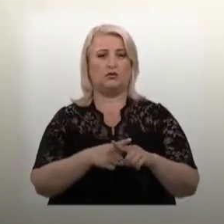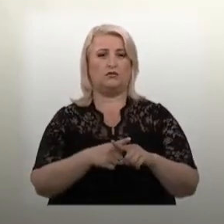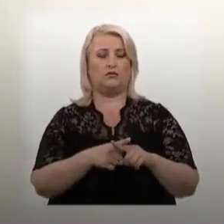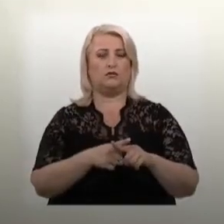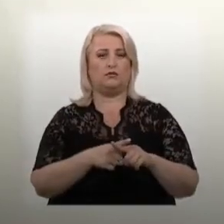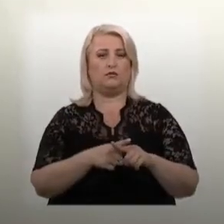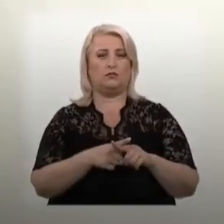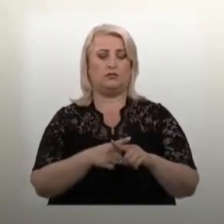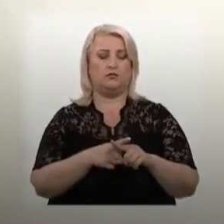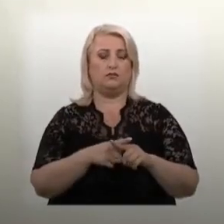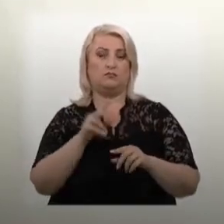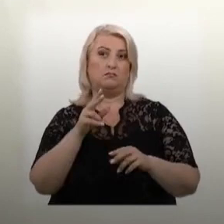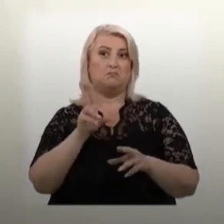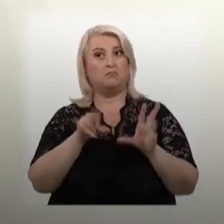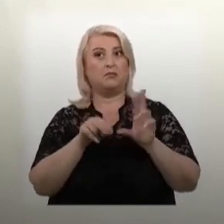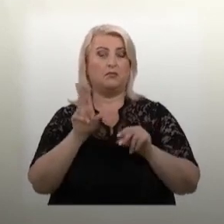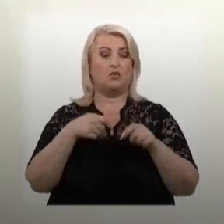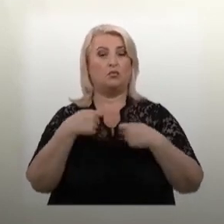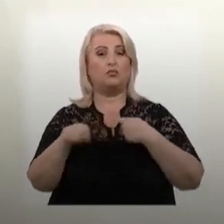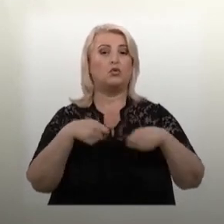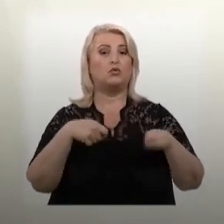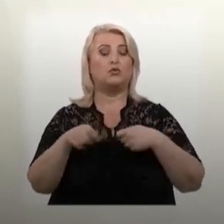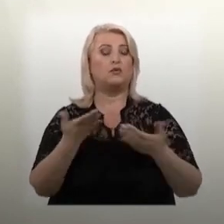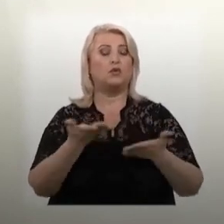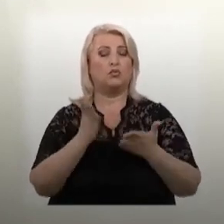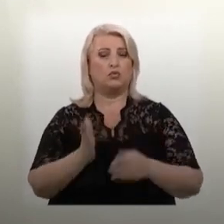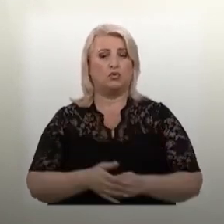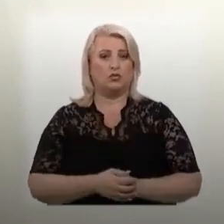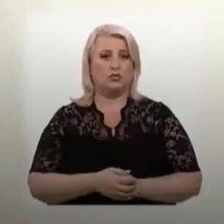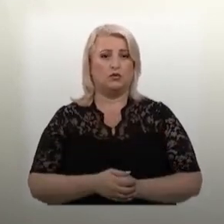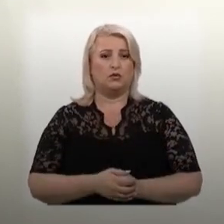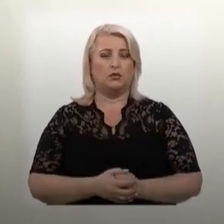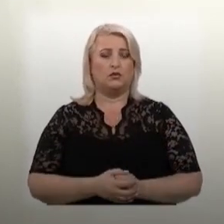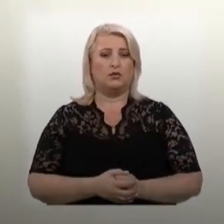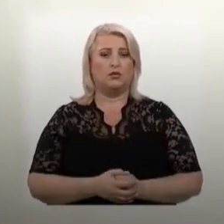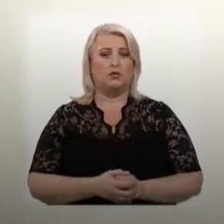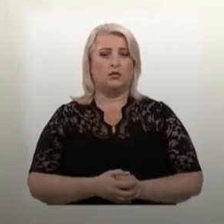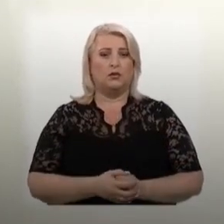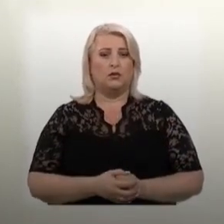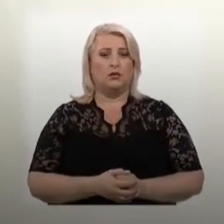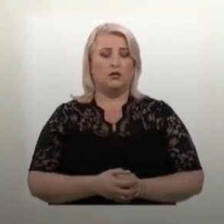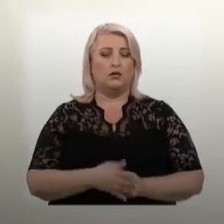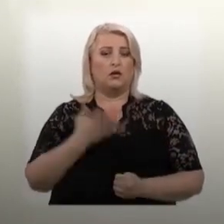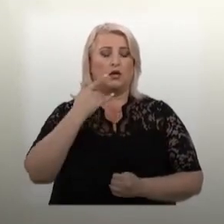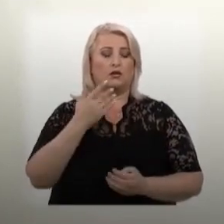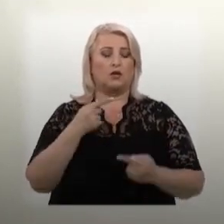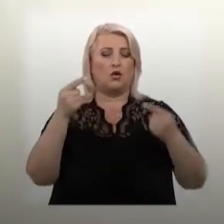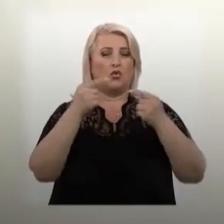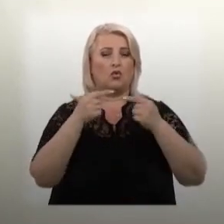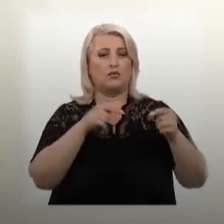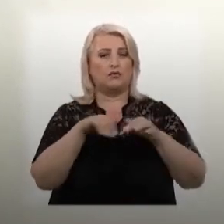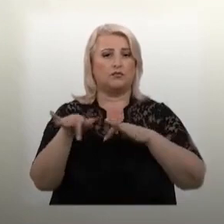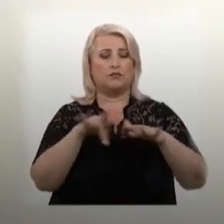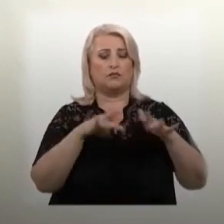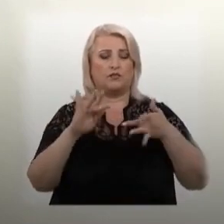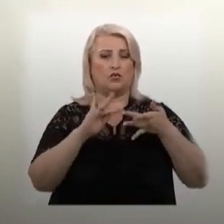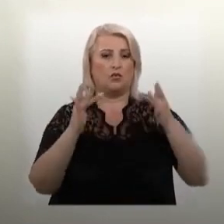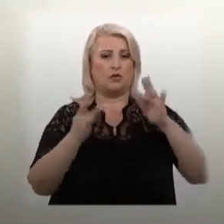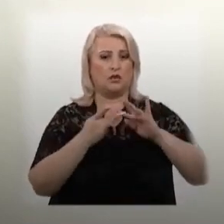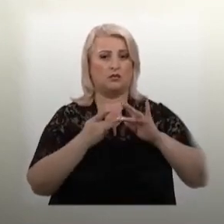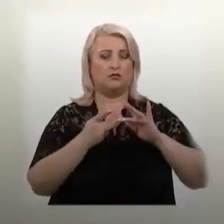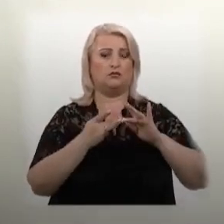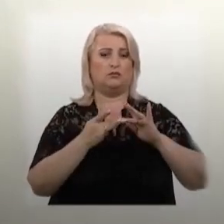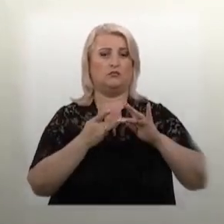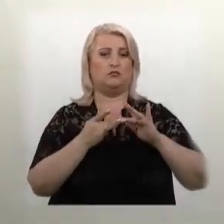A vânzărilor deci tu comportamental când faci anumite acțiuni în online sistemul